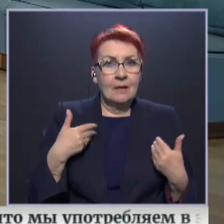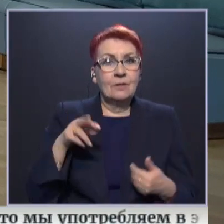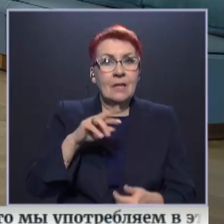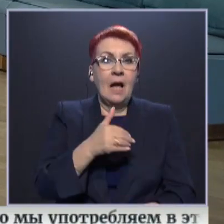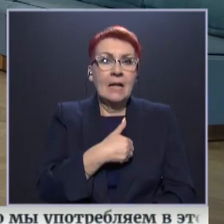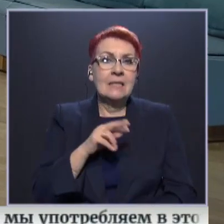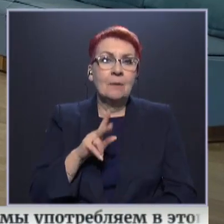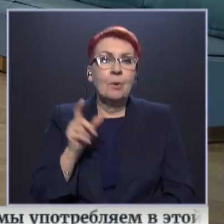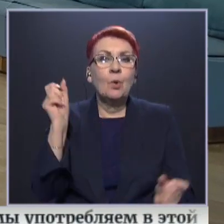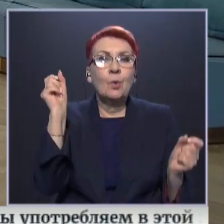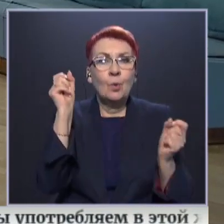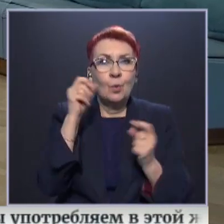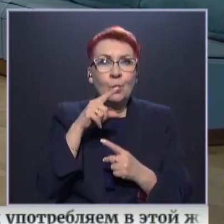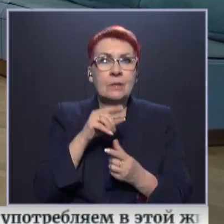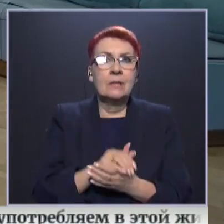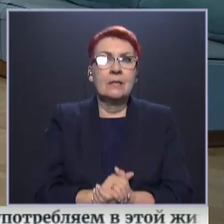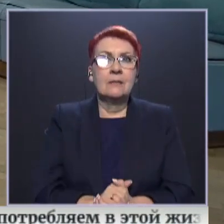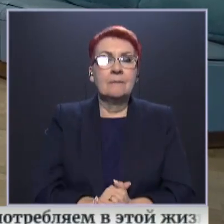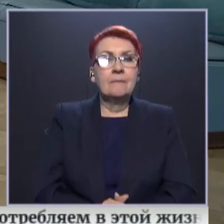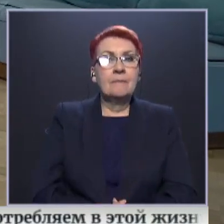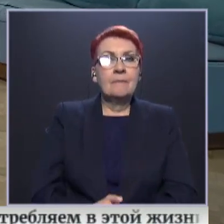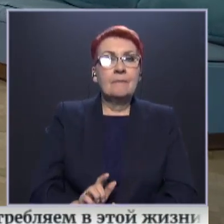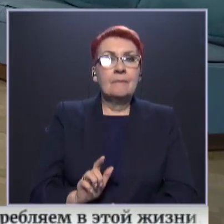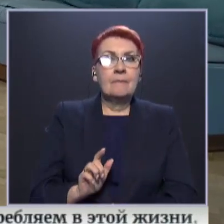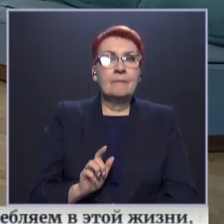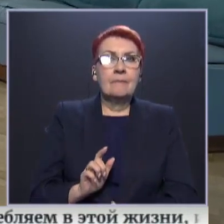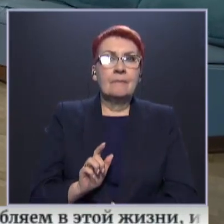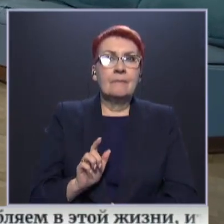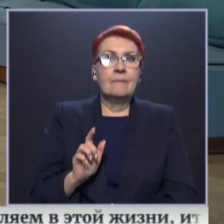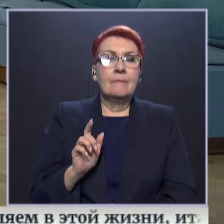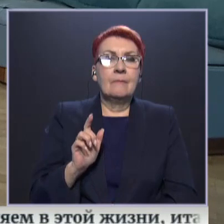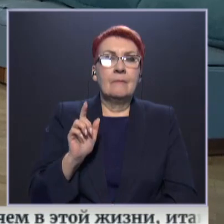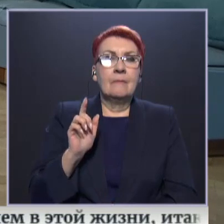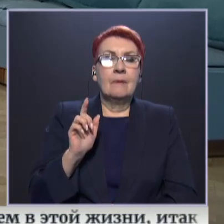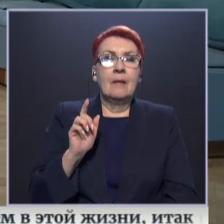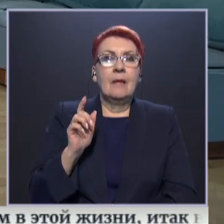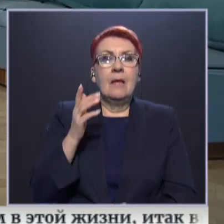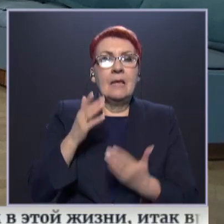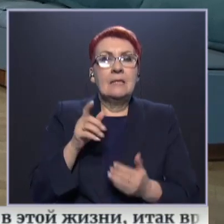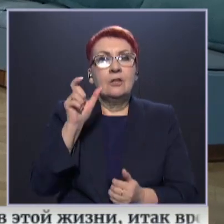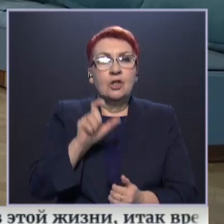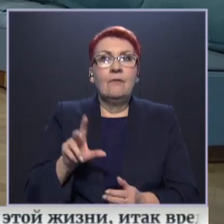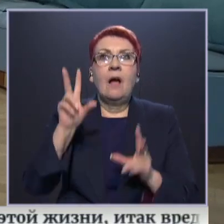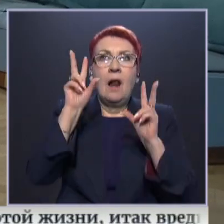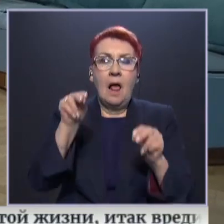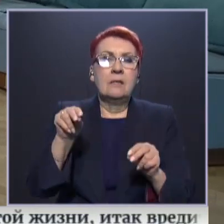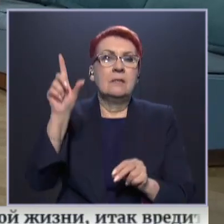бы узнать, прощает ли Господь человека, если человек клялся Господу